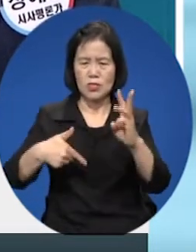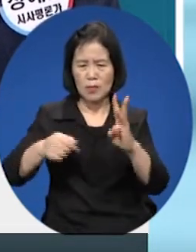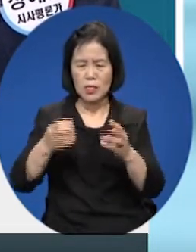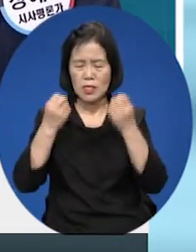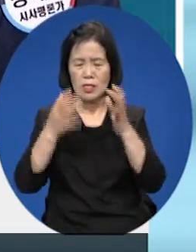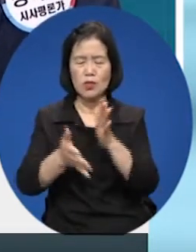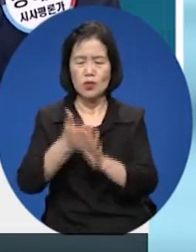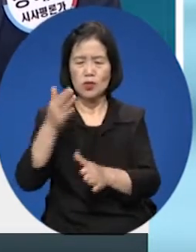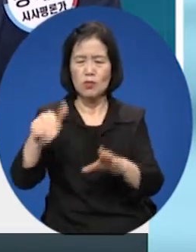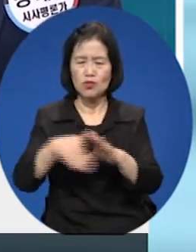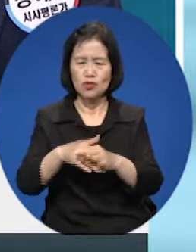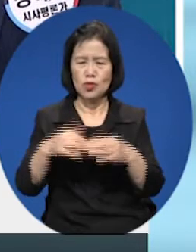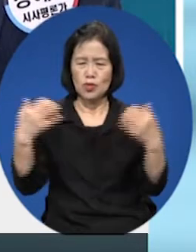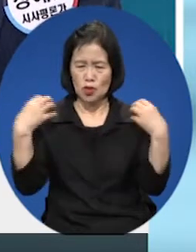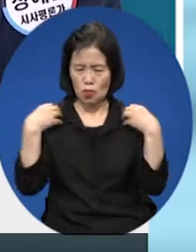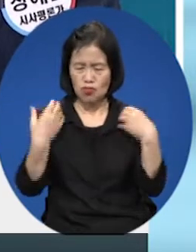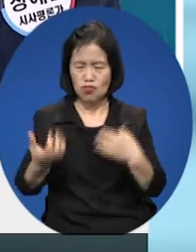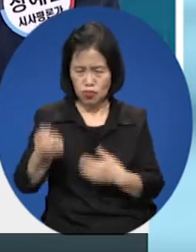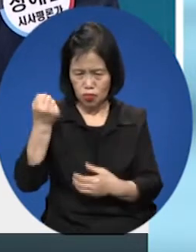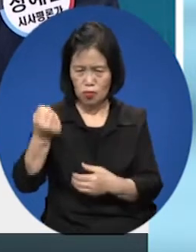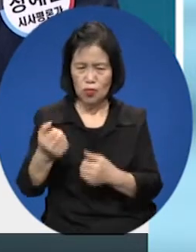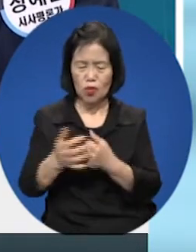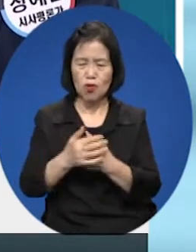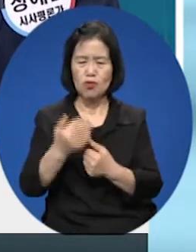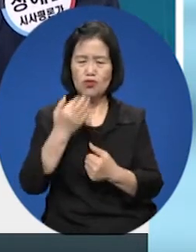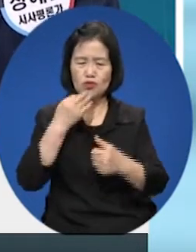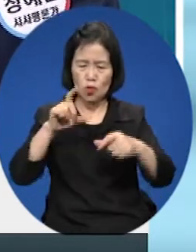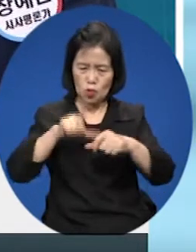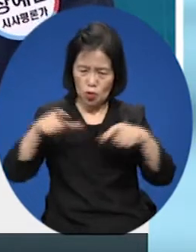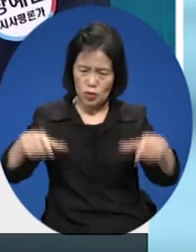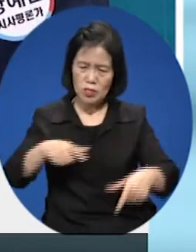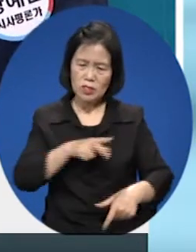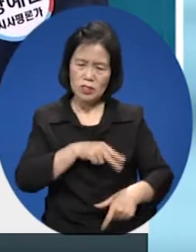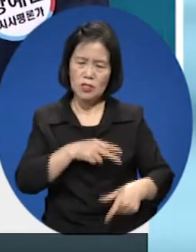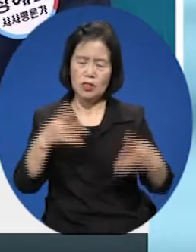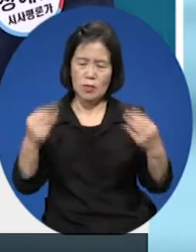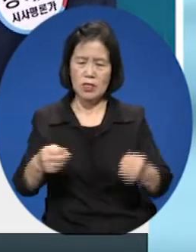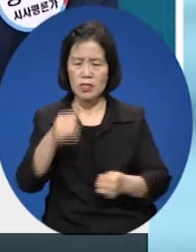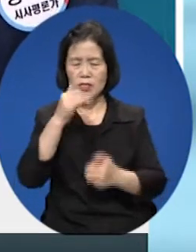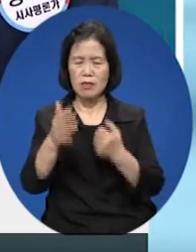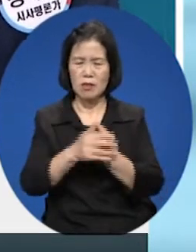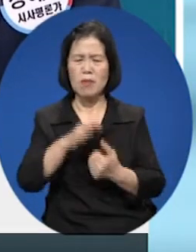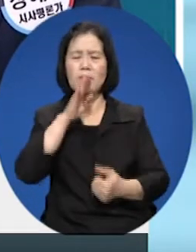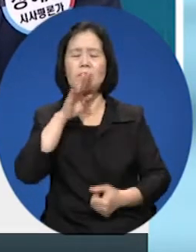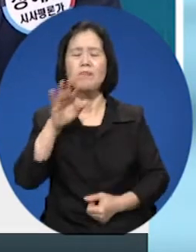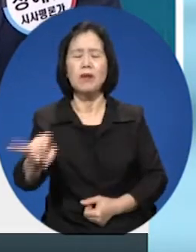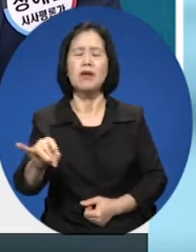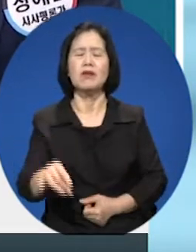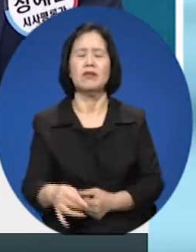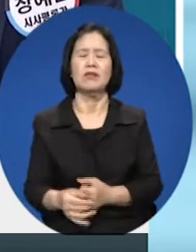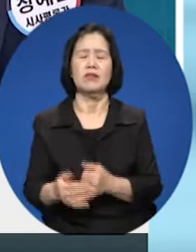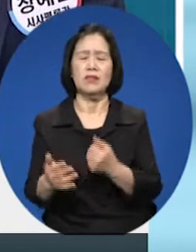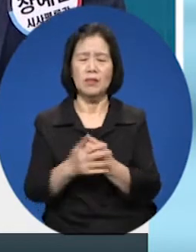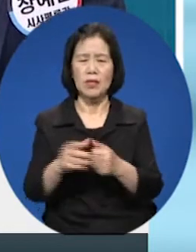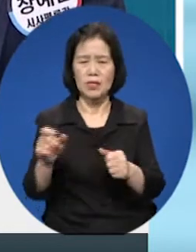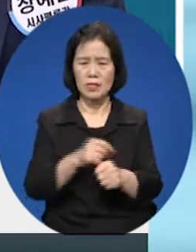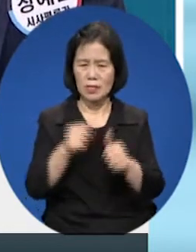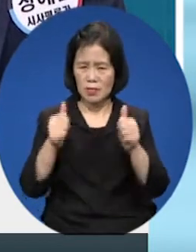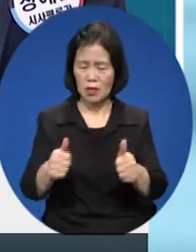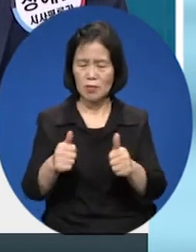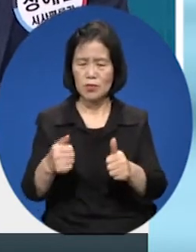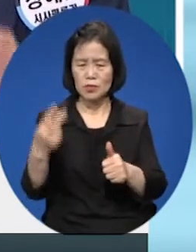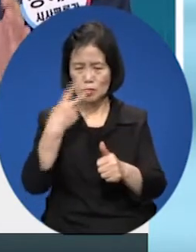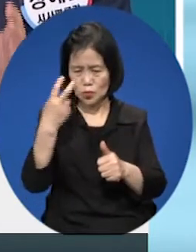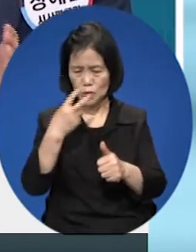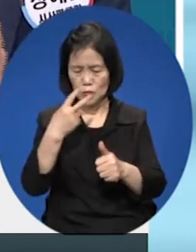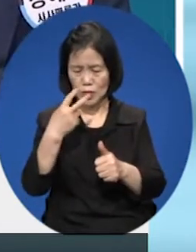추진하는 것이고 또 수도권 의 지역구 두고 있는 건 더 많다 보니까 방영한 사실이거든요 그 부분에 있어서 특검과 전수 줘서 수용하는 것